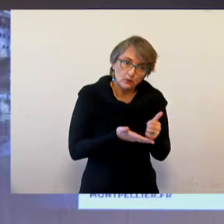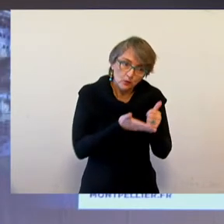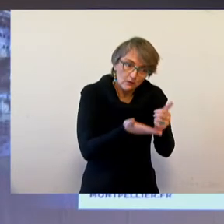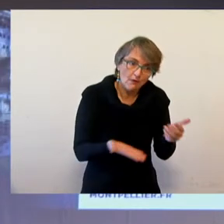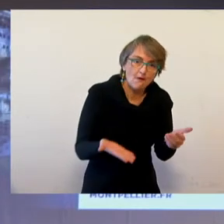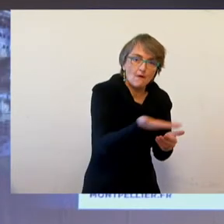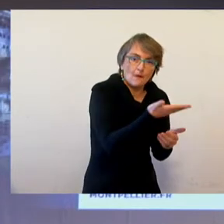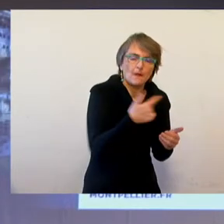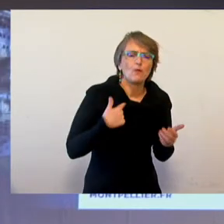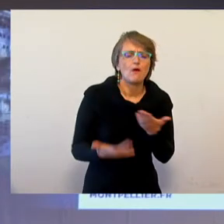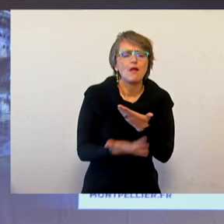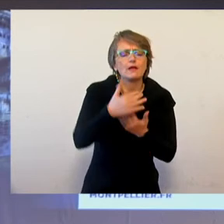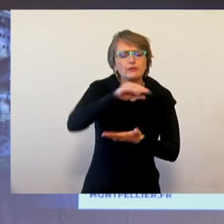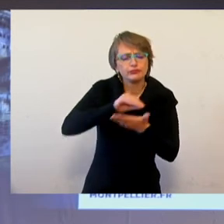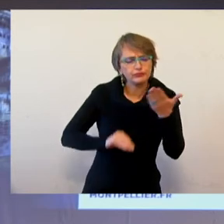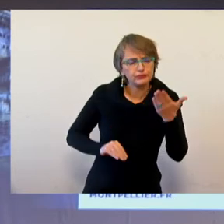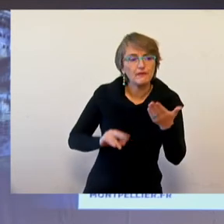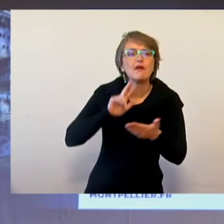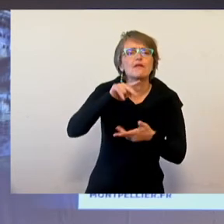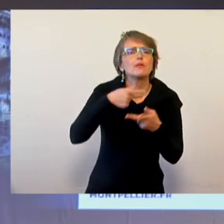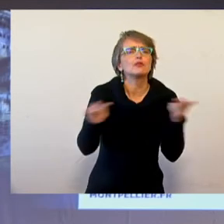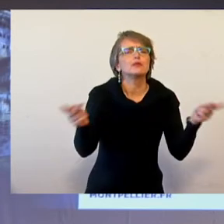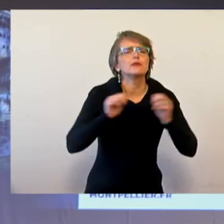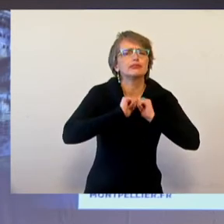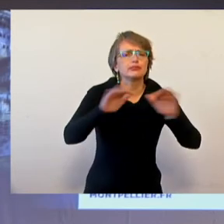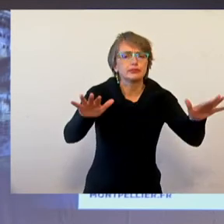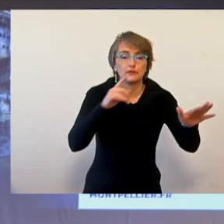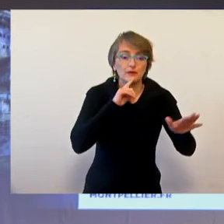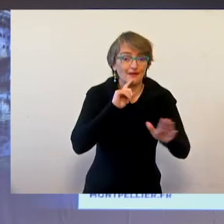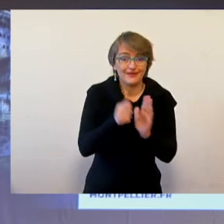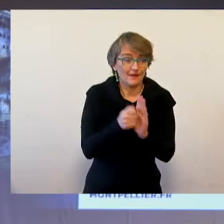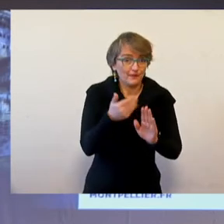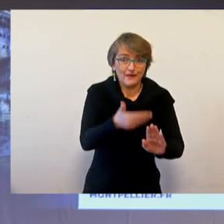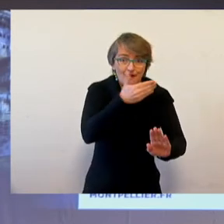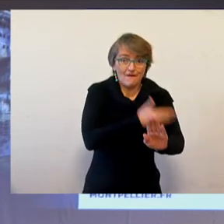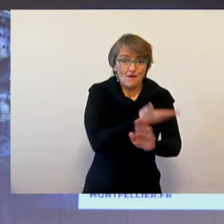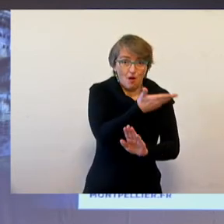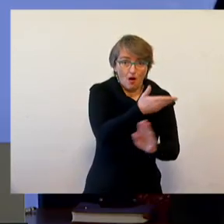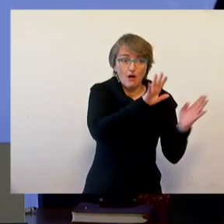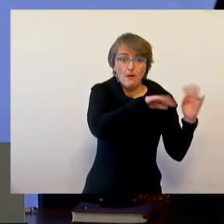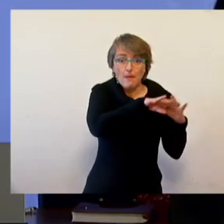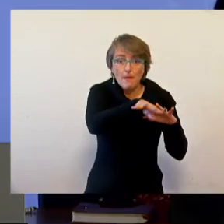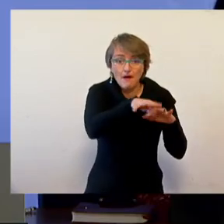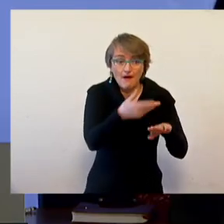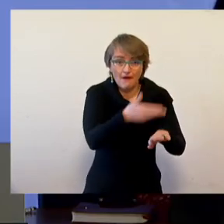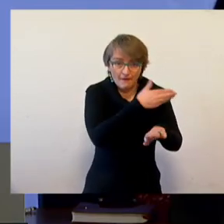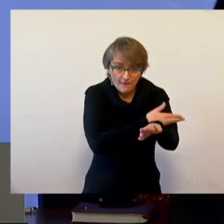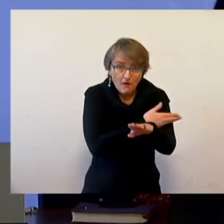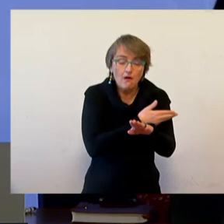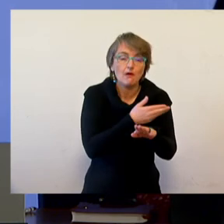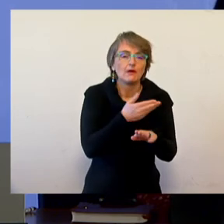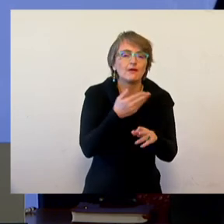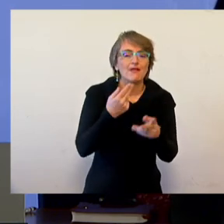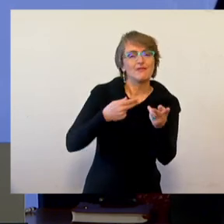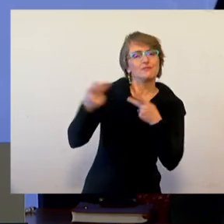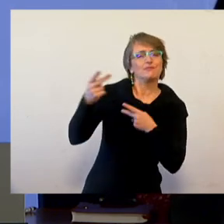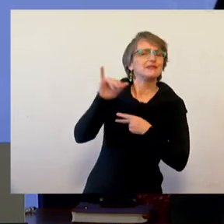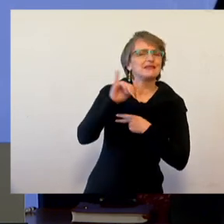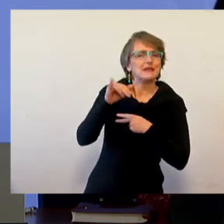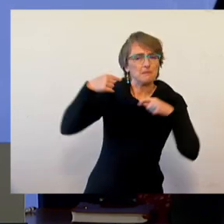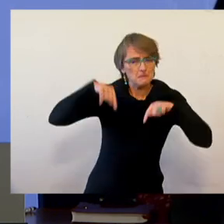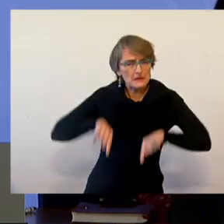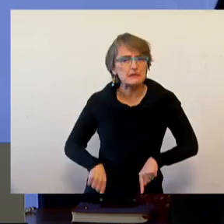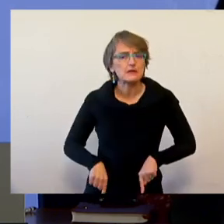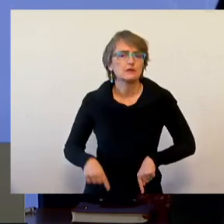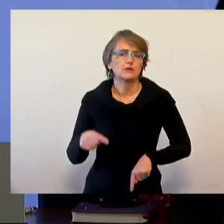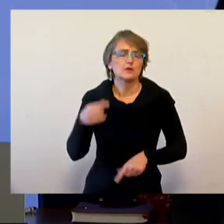rendrai public ce courrier au ministre de la Justice, c'était antérieur à cette mobilisation, pour faire un point, pour demander des effectifs